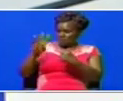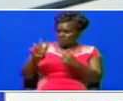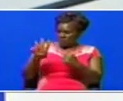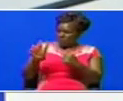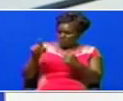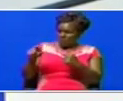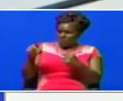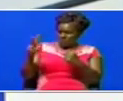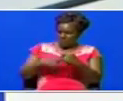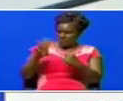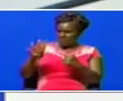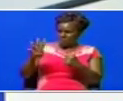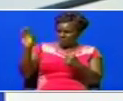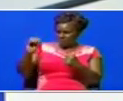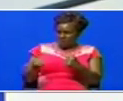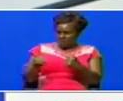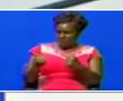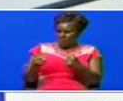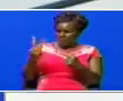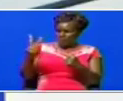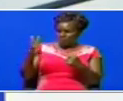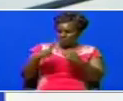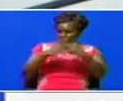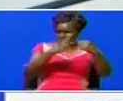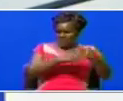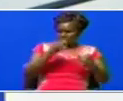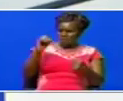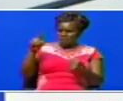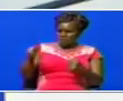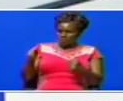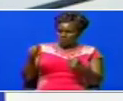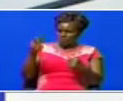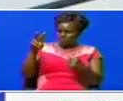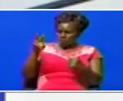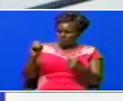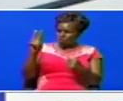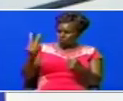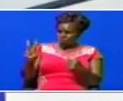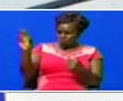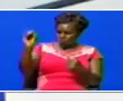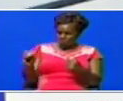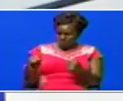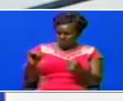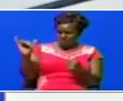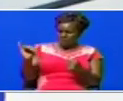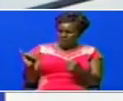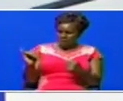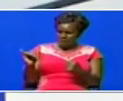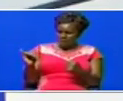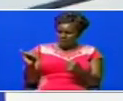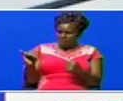84.74%. Michael Maura, 299, 0.04%. Joseph Nyaga,